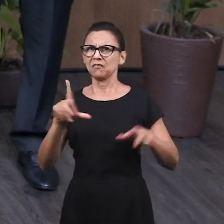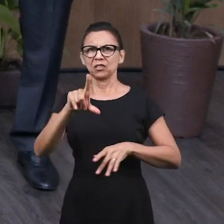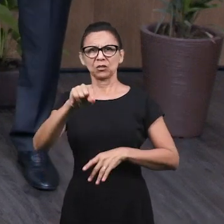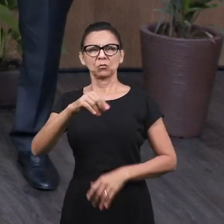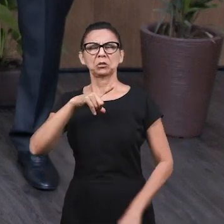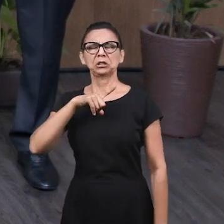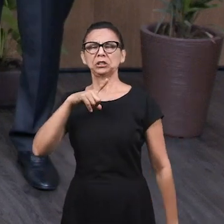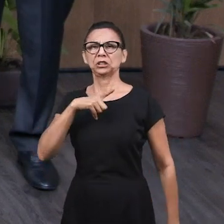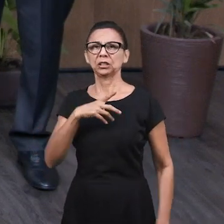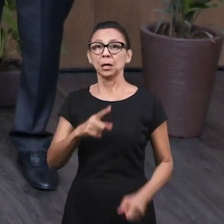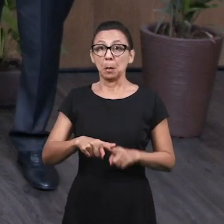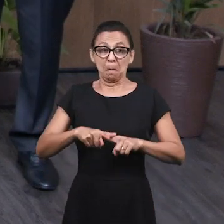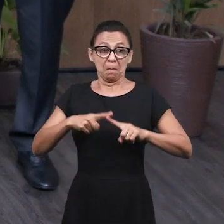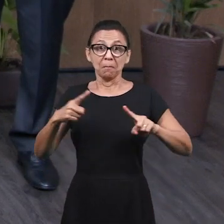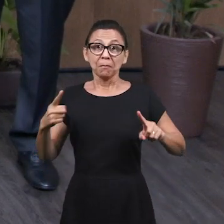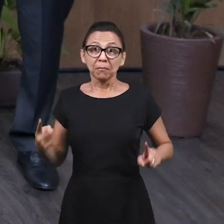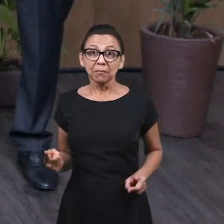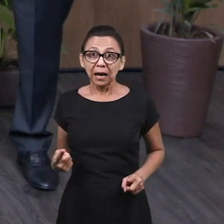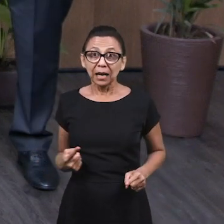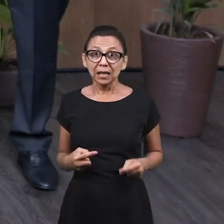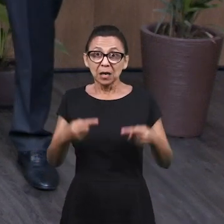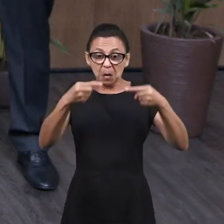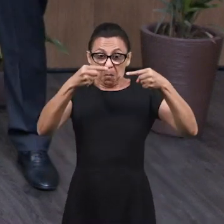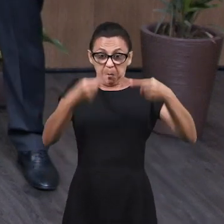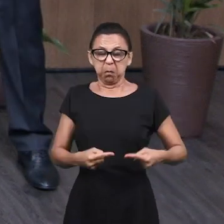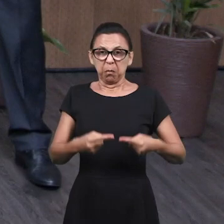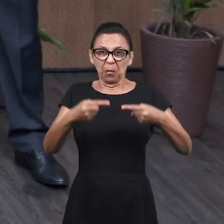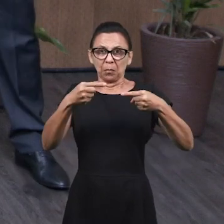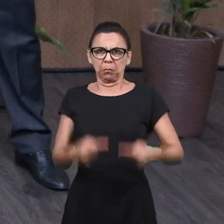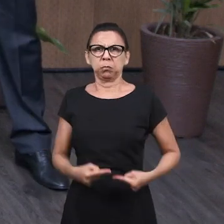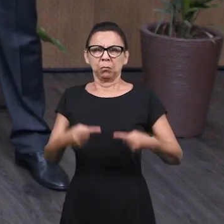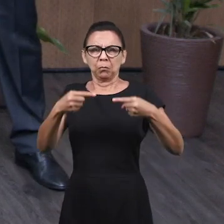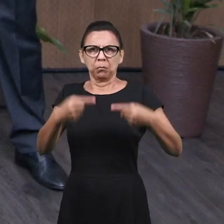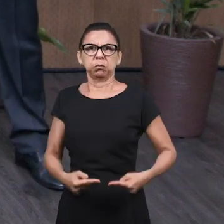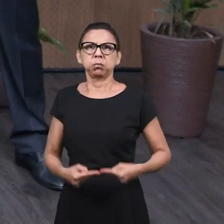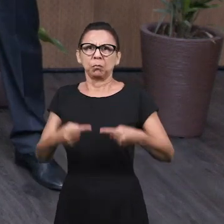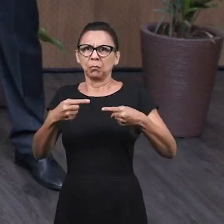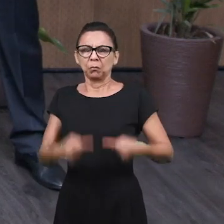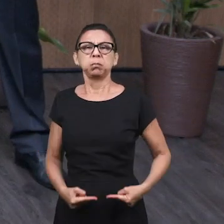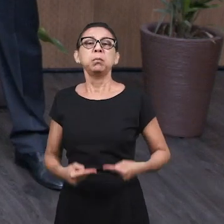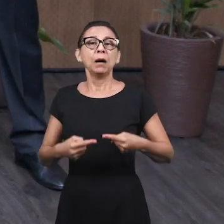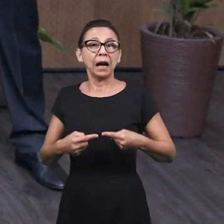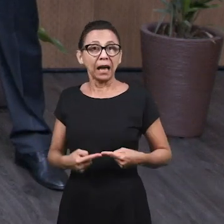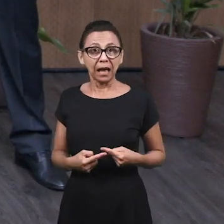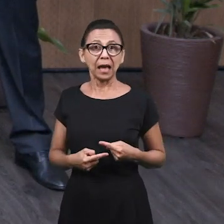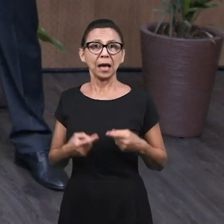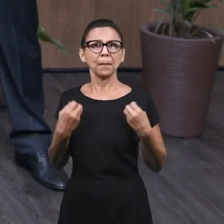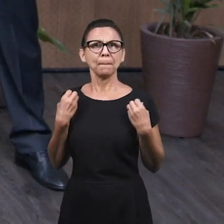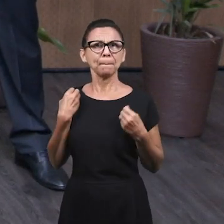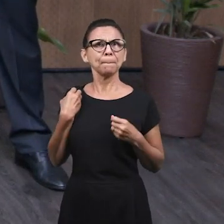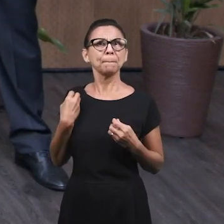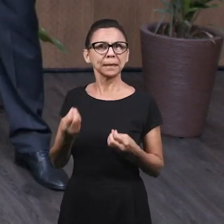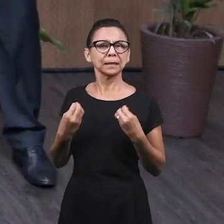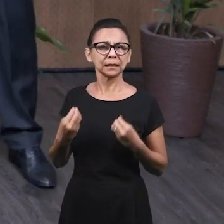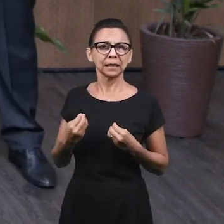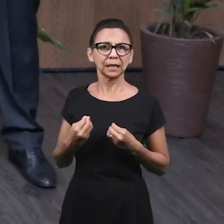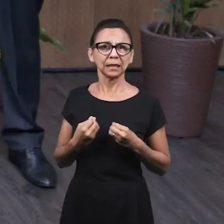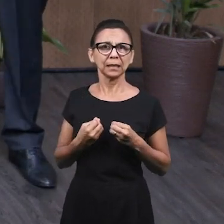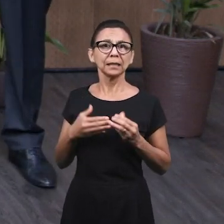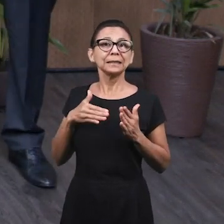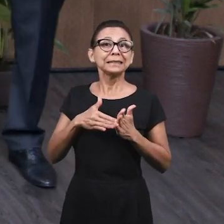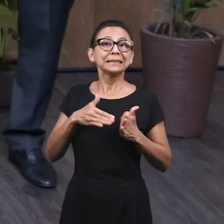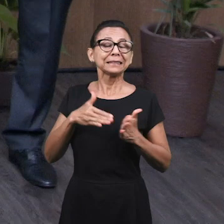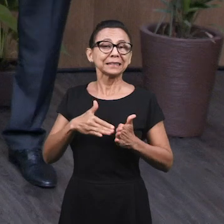pas manquées, n'ont pas manqué. Des barrières qui essaient d'empêcher que Jésus entre dans la maison de